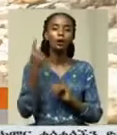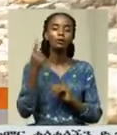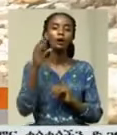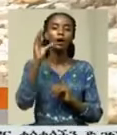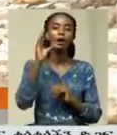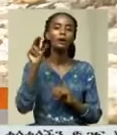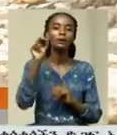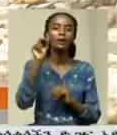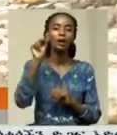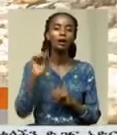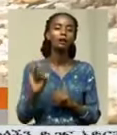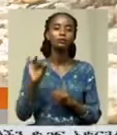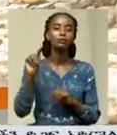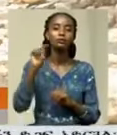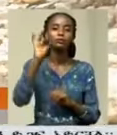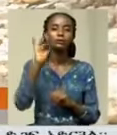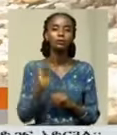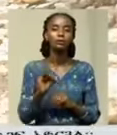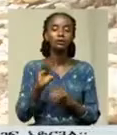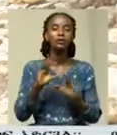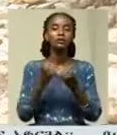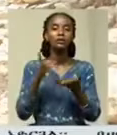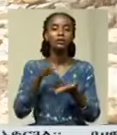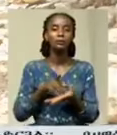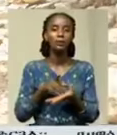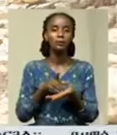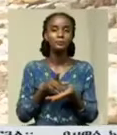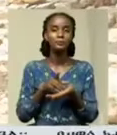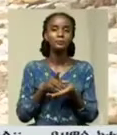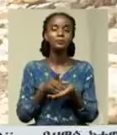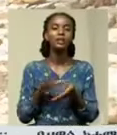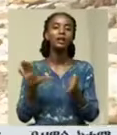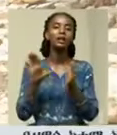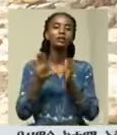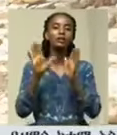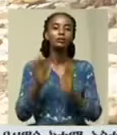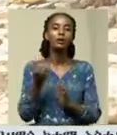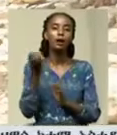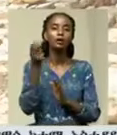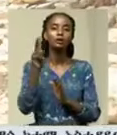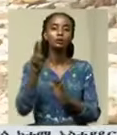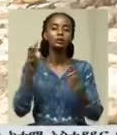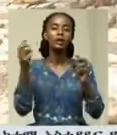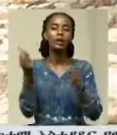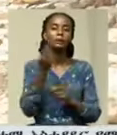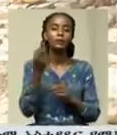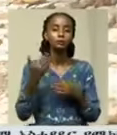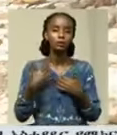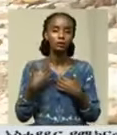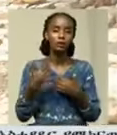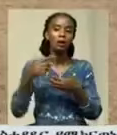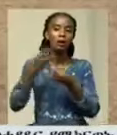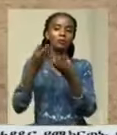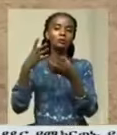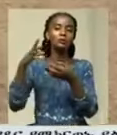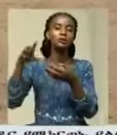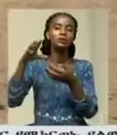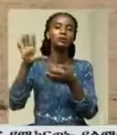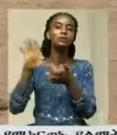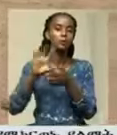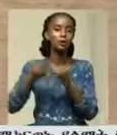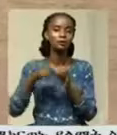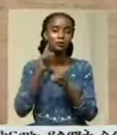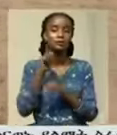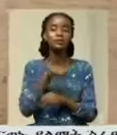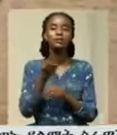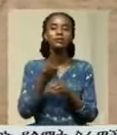ቱላ ክፍለ ከተማ ገጠራማ ነው። 12 ቀበሌዎች ያሉት አብዛኞቹ ገጠራማ አካባቢዎች ናቸው። እነዚህ